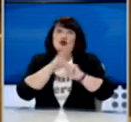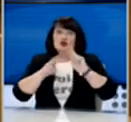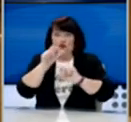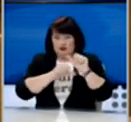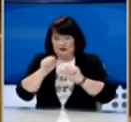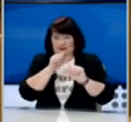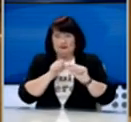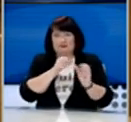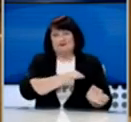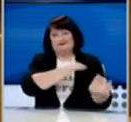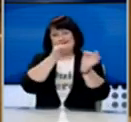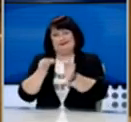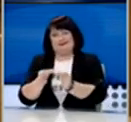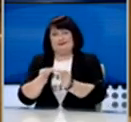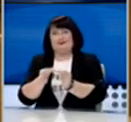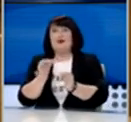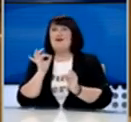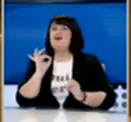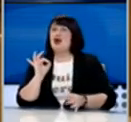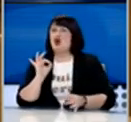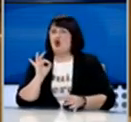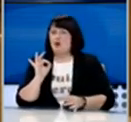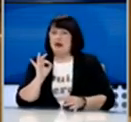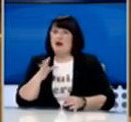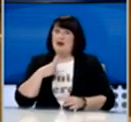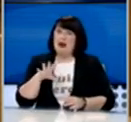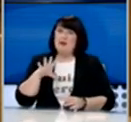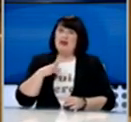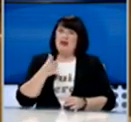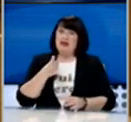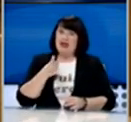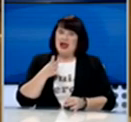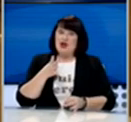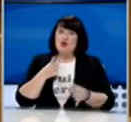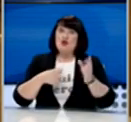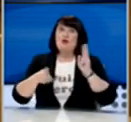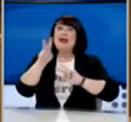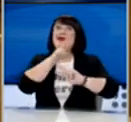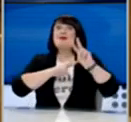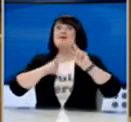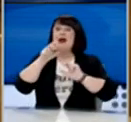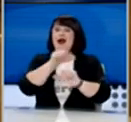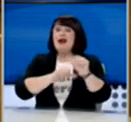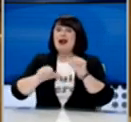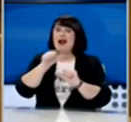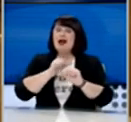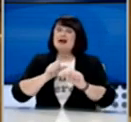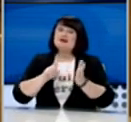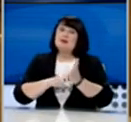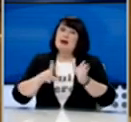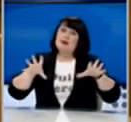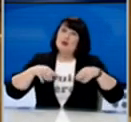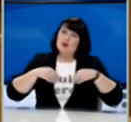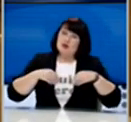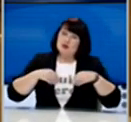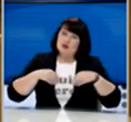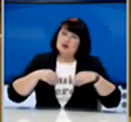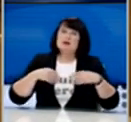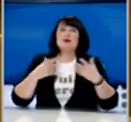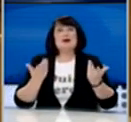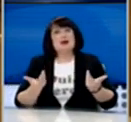λανσάρεται από την κυβέρνηση ως ένα φαινόμενο που είτε το θέλουμε είτε δεν το θέλουμε θα πρέπει να το αναγνωρίσουμε χωρίς δεύτερη κουβέντα και μάλιστα να